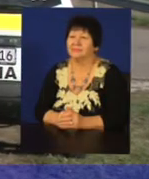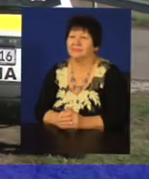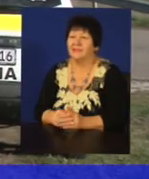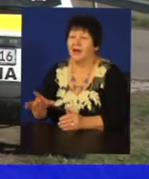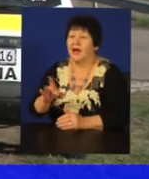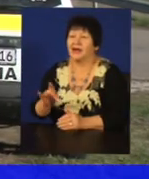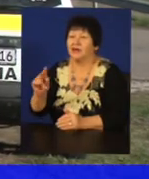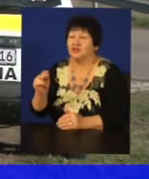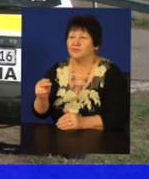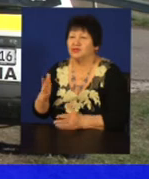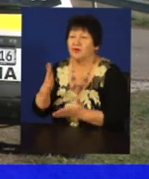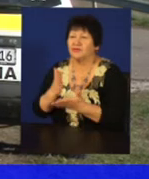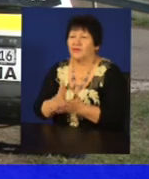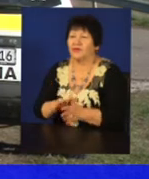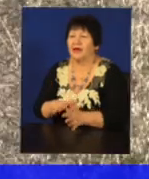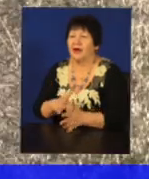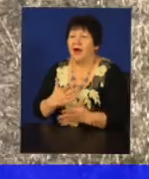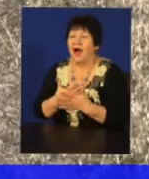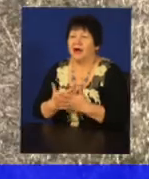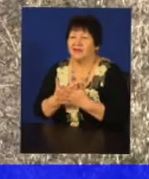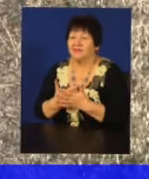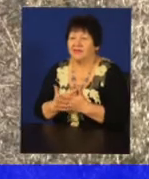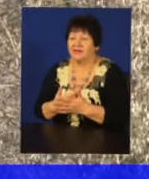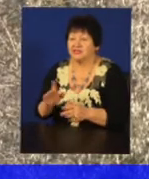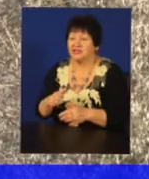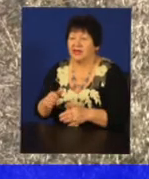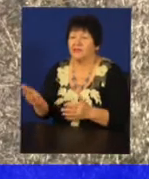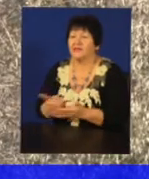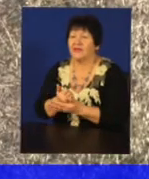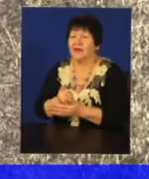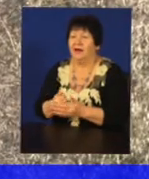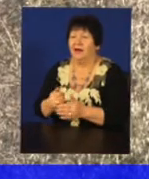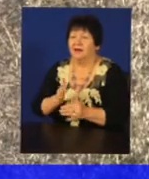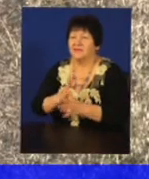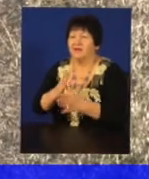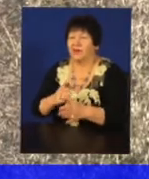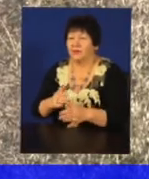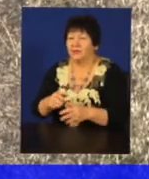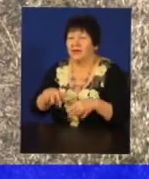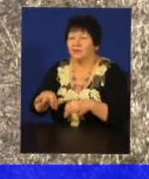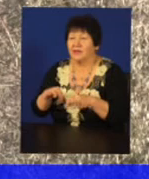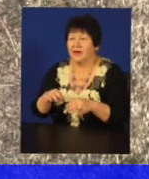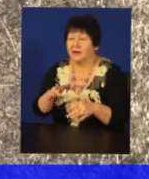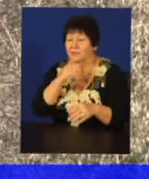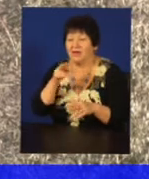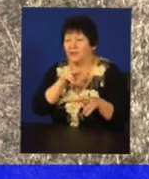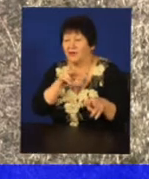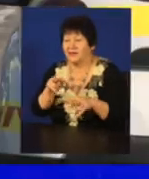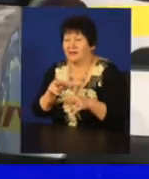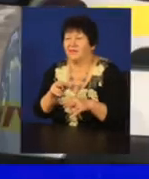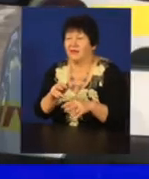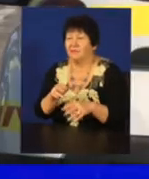În raionul Cimișlia au loc activități ce mențin securitatea în traficul rutier, care în perioada rece a anului merită o atenție mai